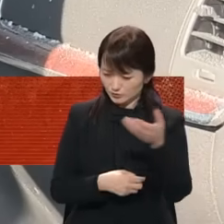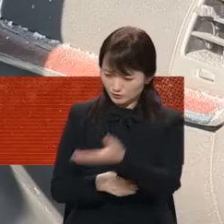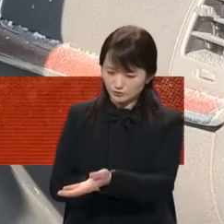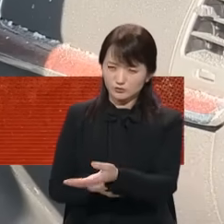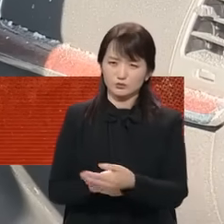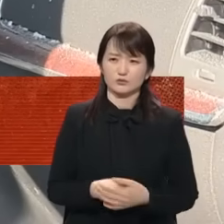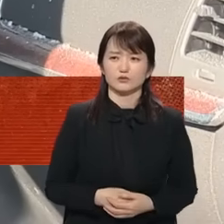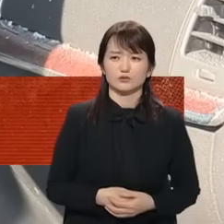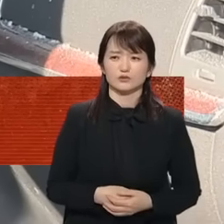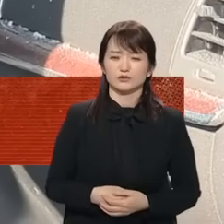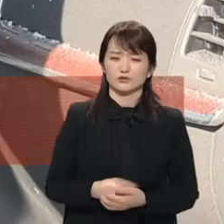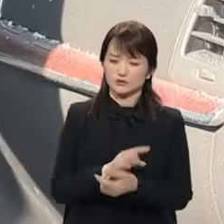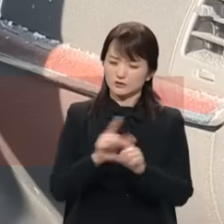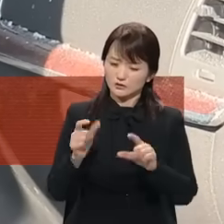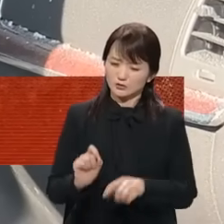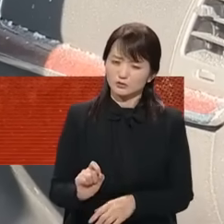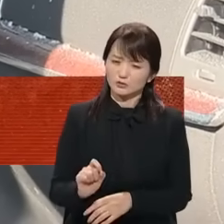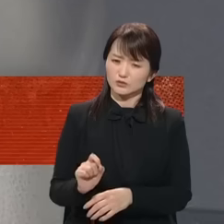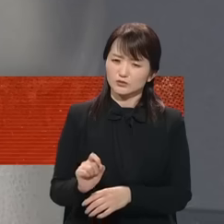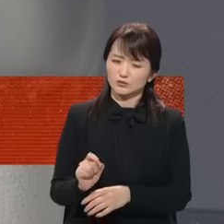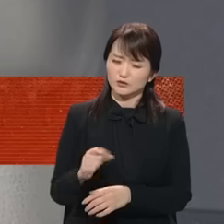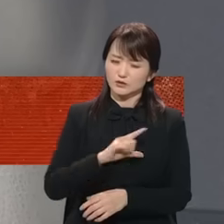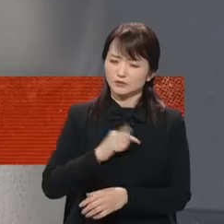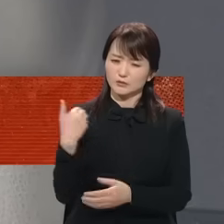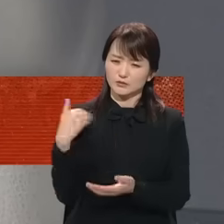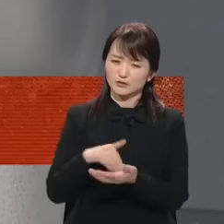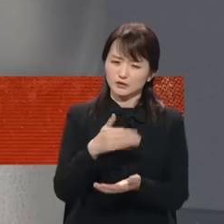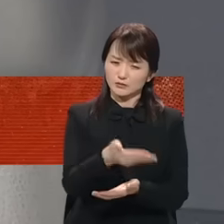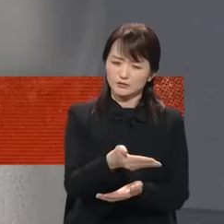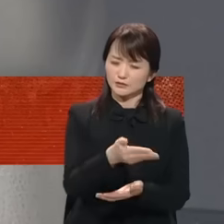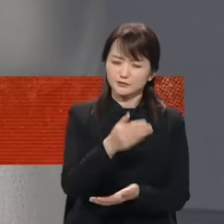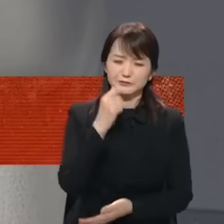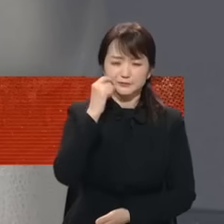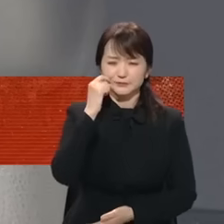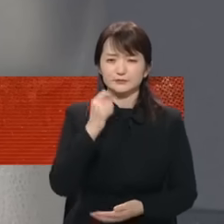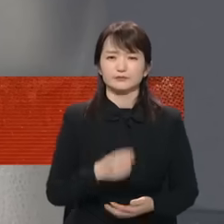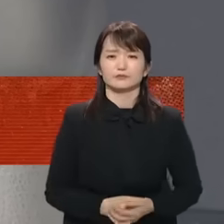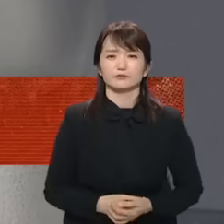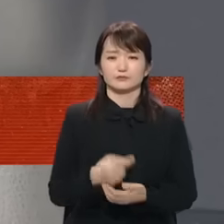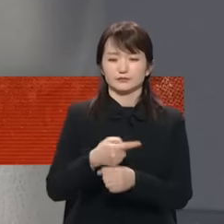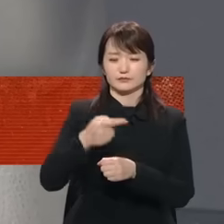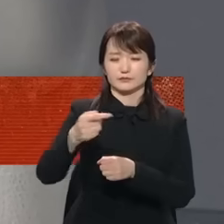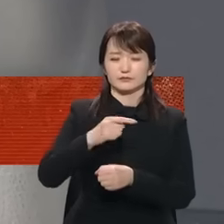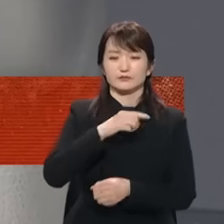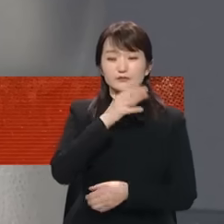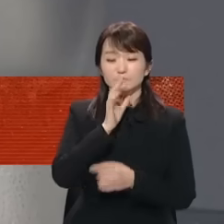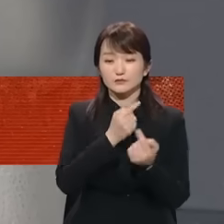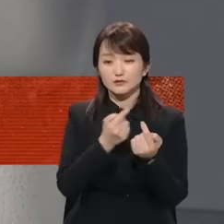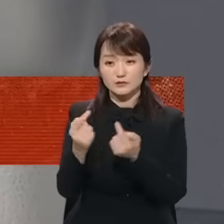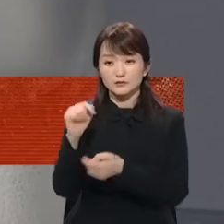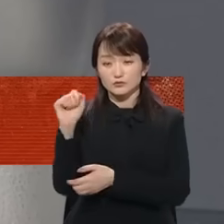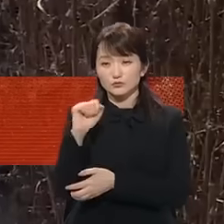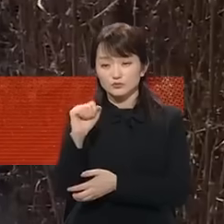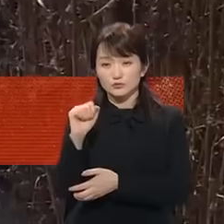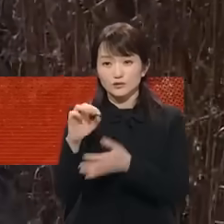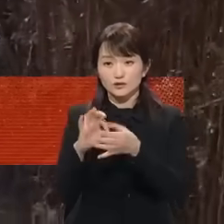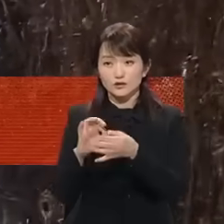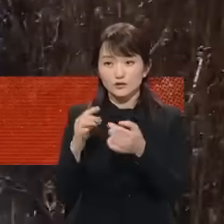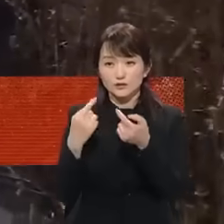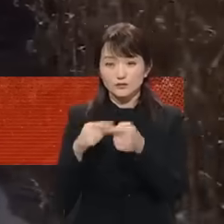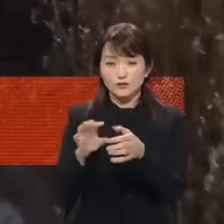어떤 그 동기 부해가 되지 않는다라고 봅니다 그래서 년 년까지 고령운전자의 운전 평가를 통해서